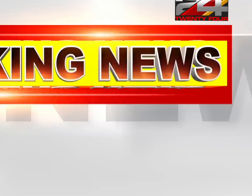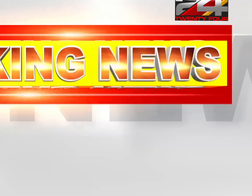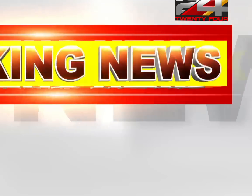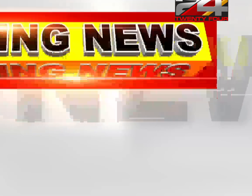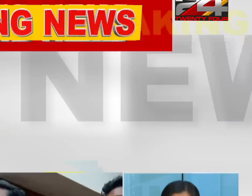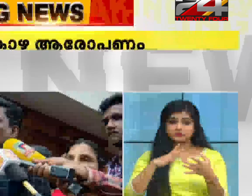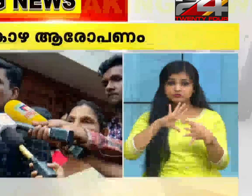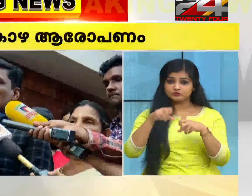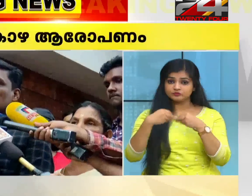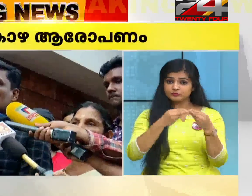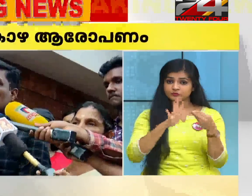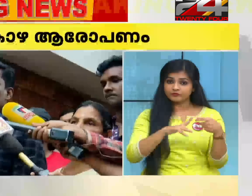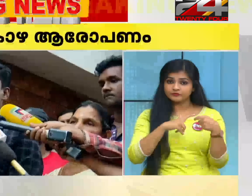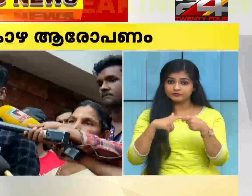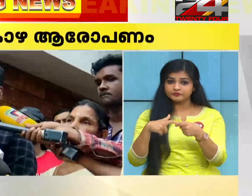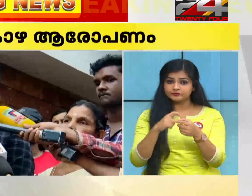അതായത്